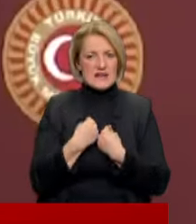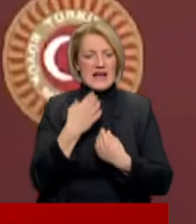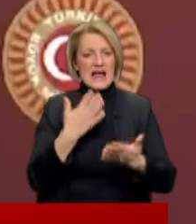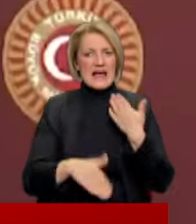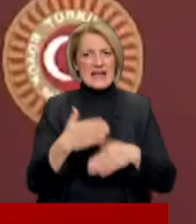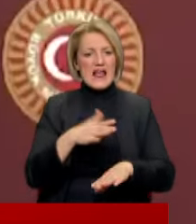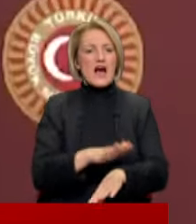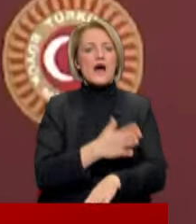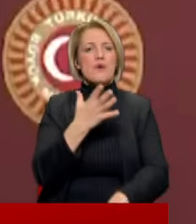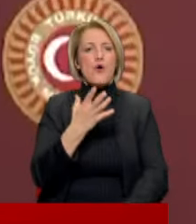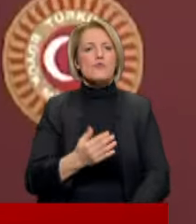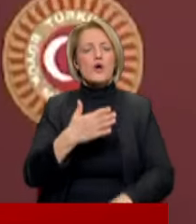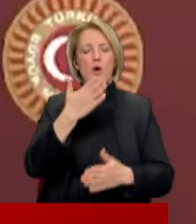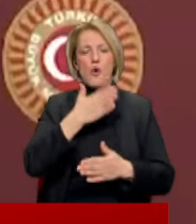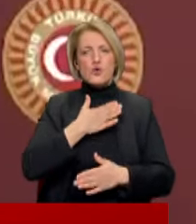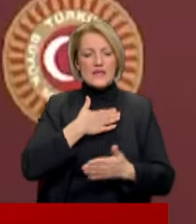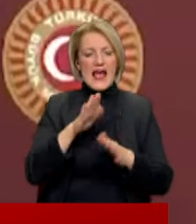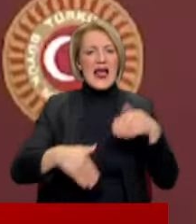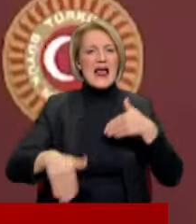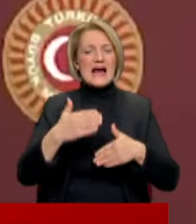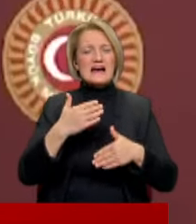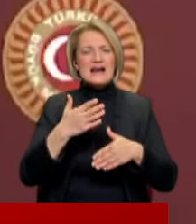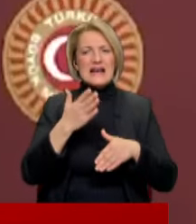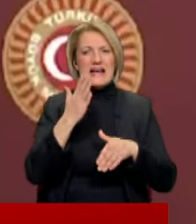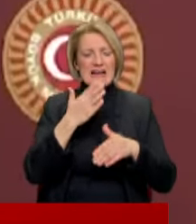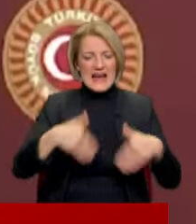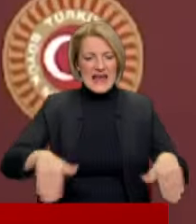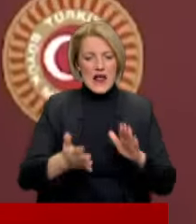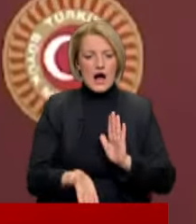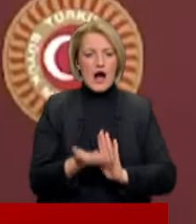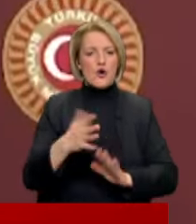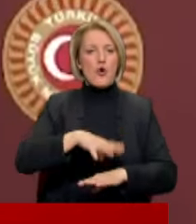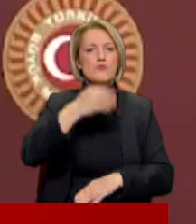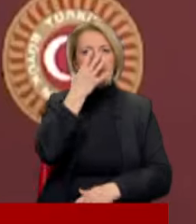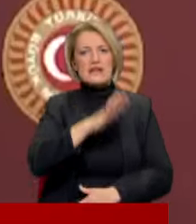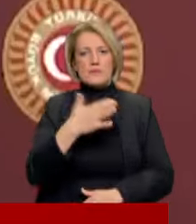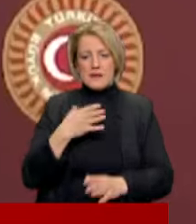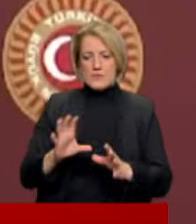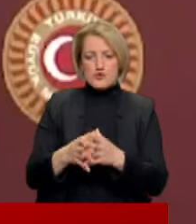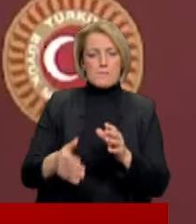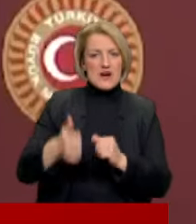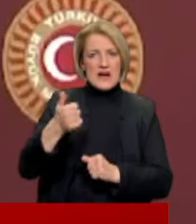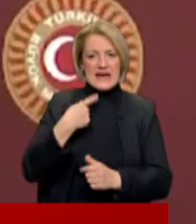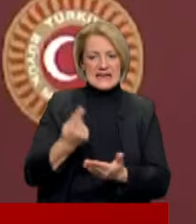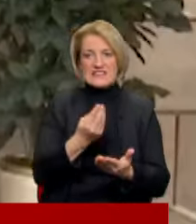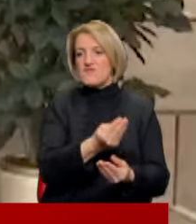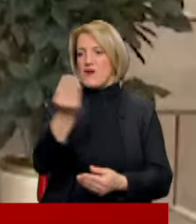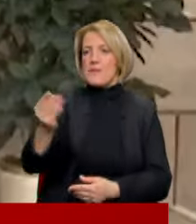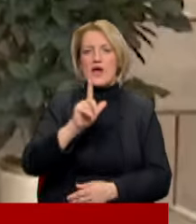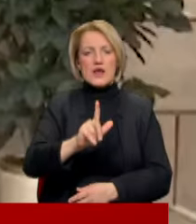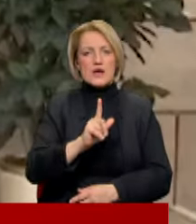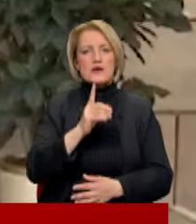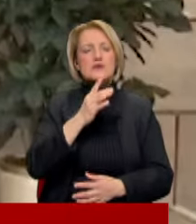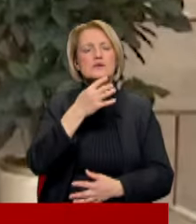Engelliden kaymakam olmasının önündeki engeli kaldıran yazıyı bekliyor. Komisyon bekliyor. Benim parti grup başkanına yazıyı vermesi gerekiyor.